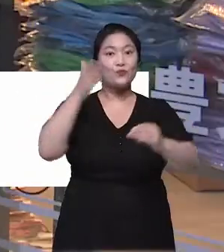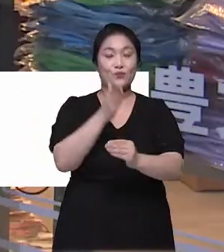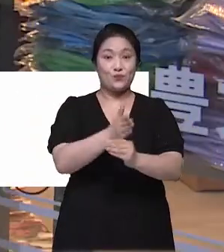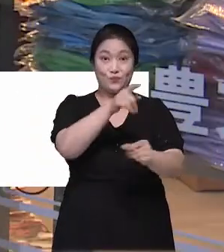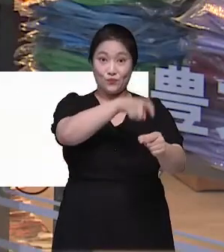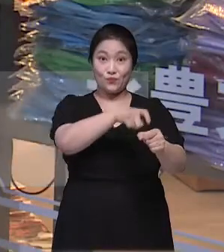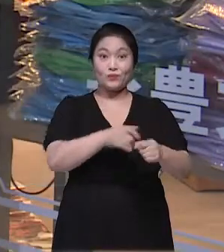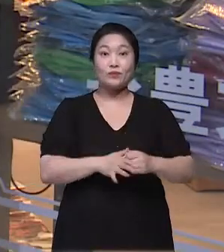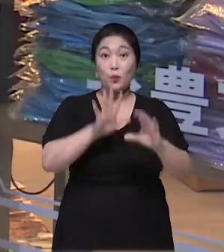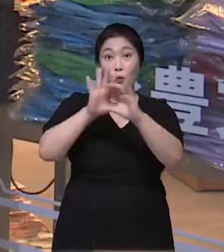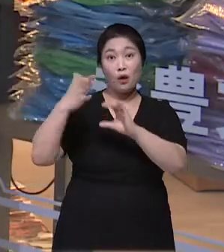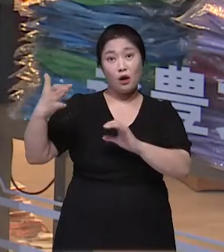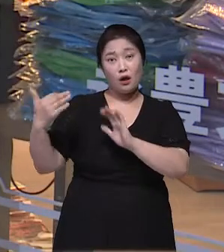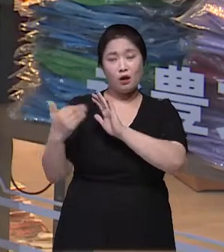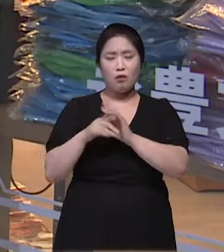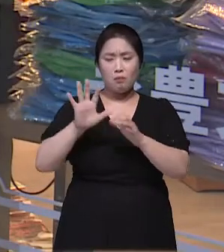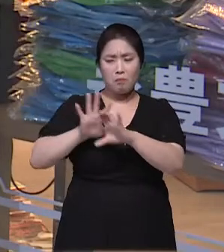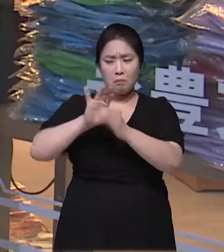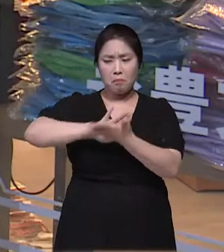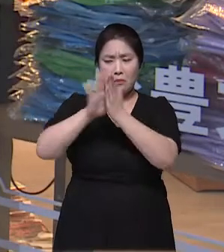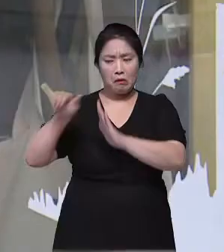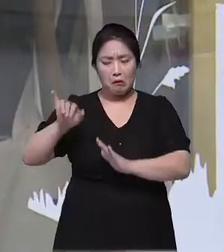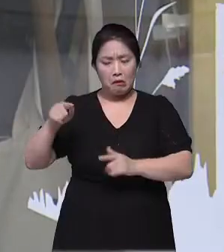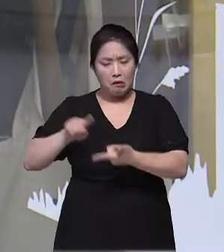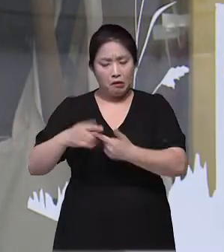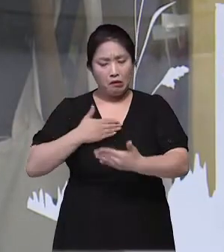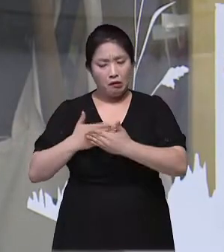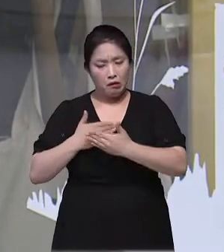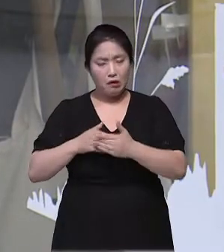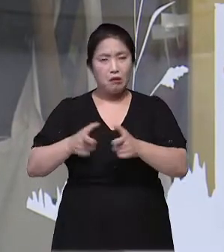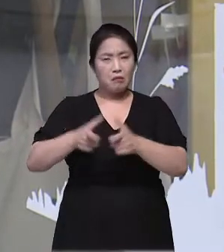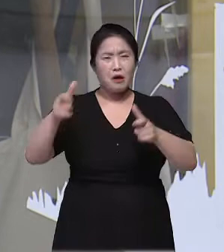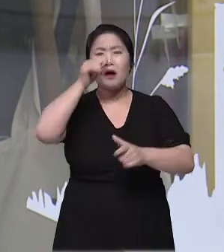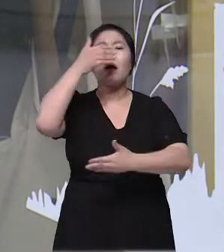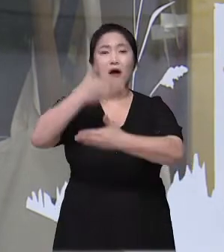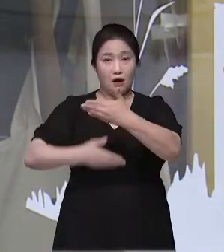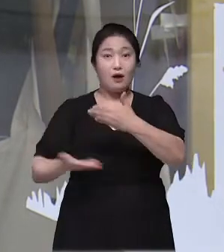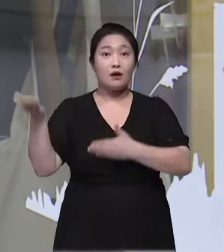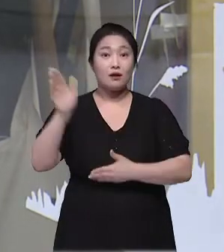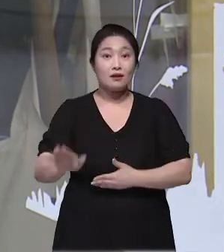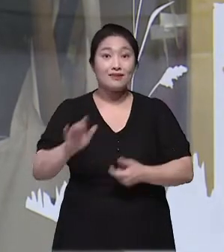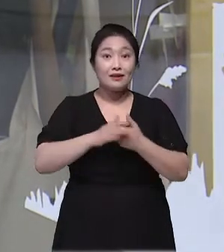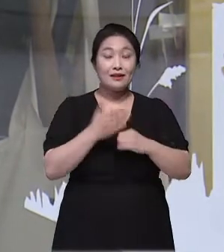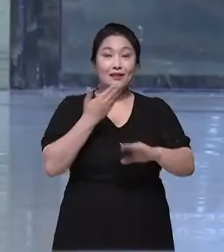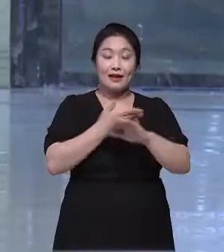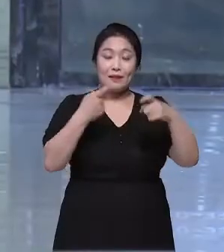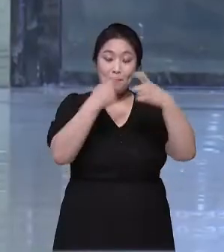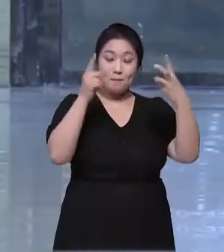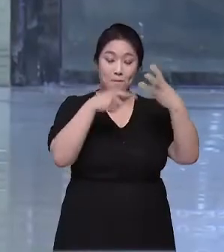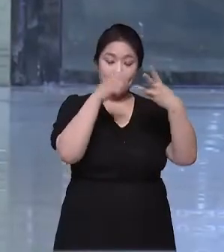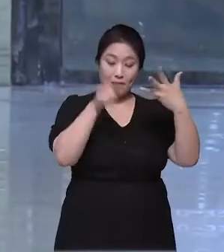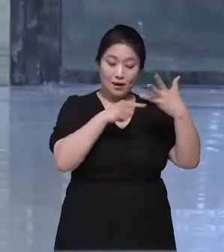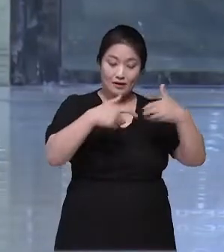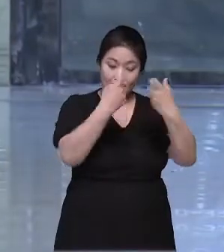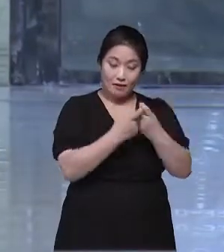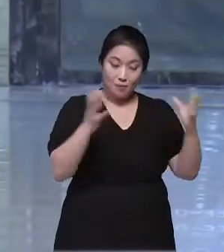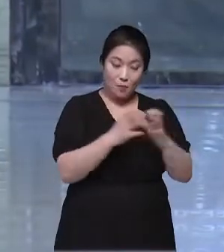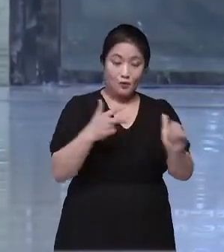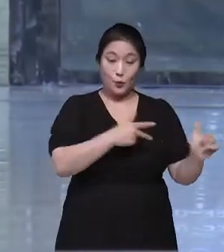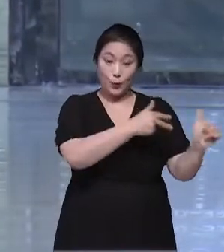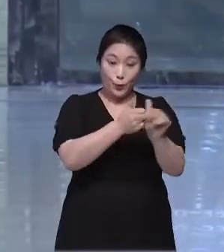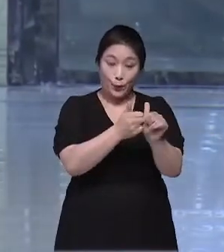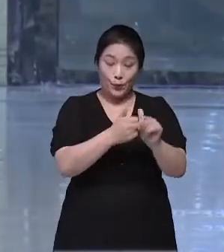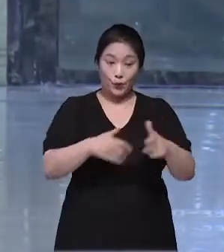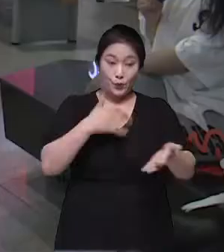확보하고 코로나19 변이 바이러스 확산에 대한 불안감이 남아있기는 하지만 8인 사적 모임 허용과 백신